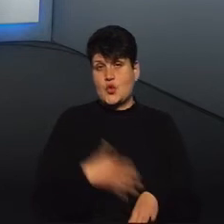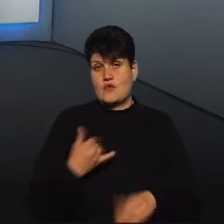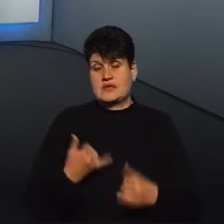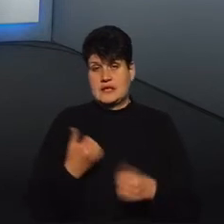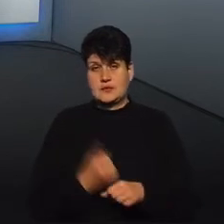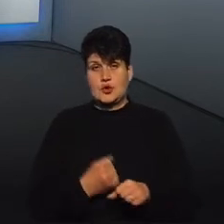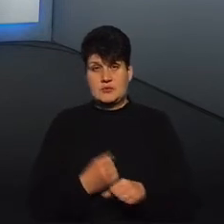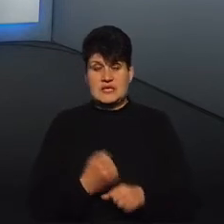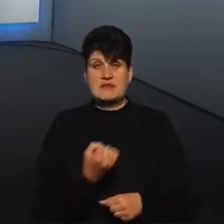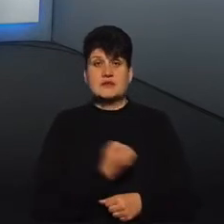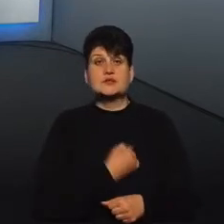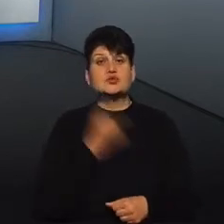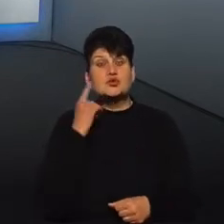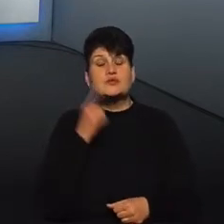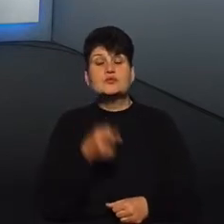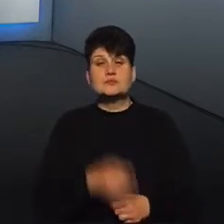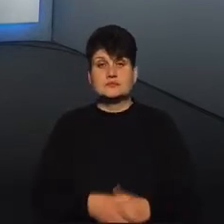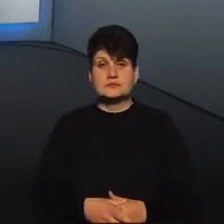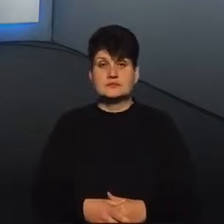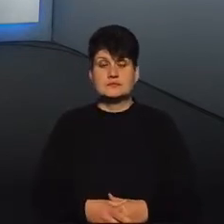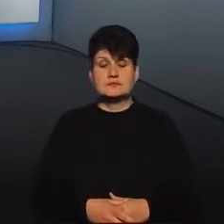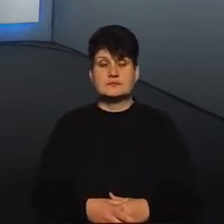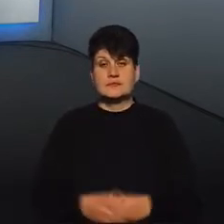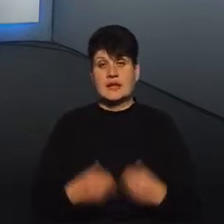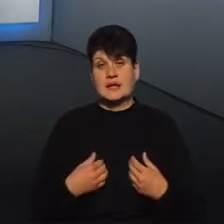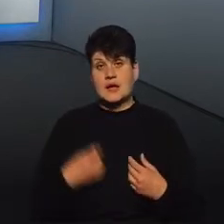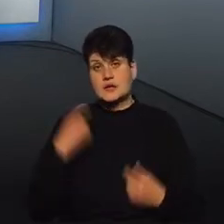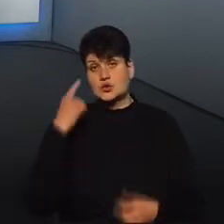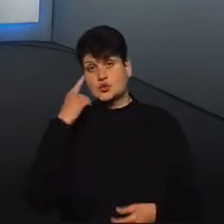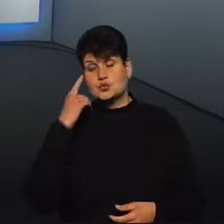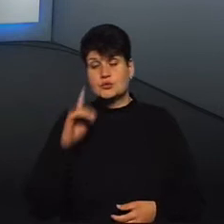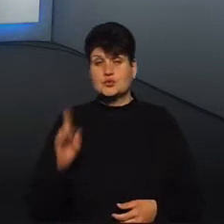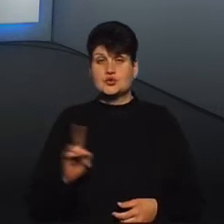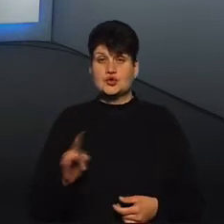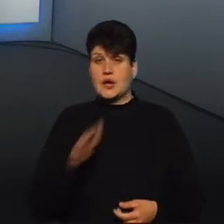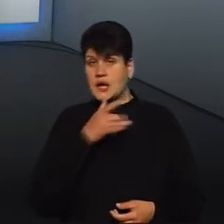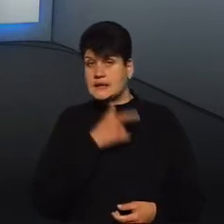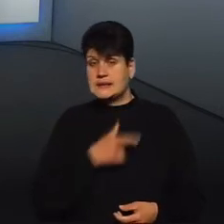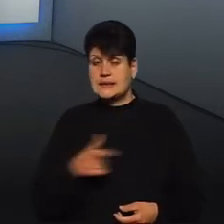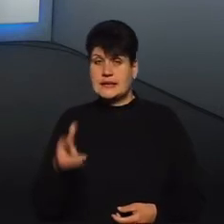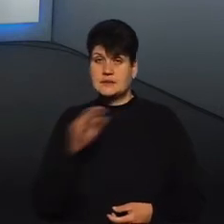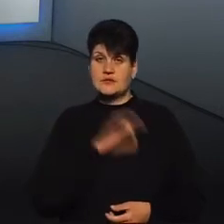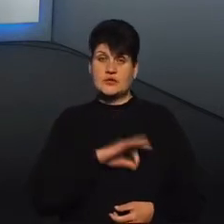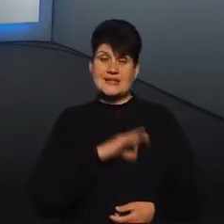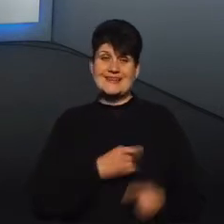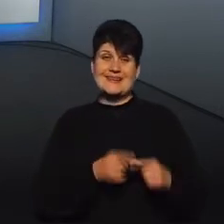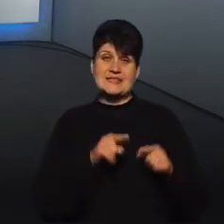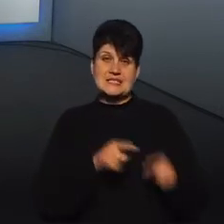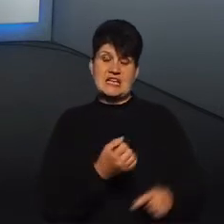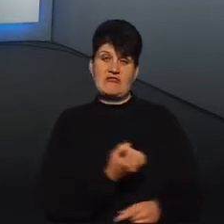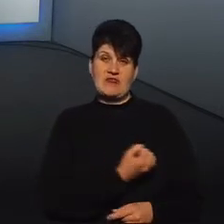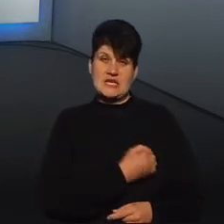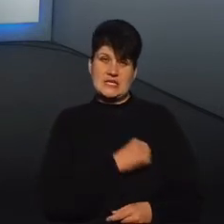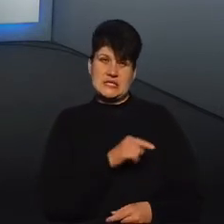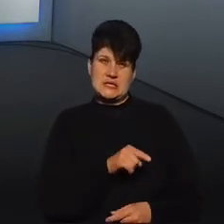Що ви думаєте? Ну, я думаю, що термін використання цих вакцин